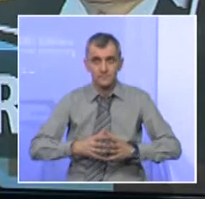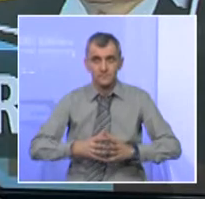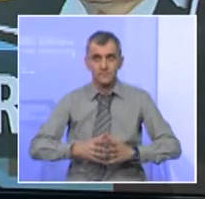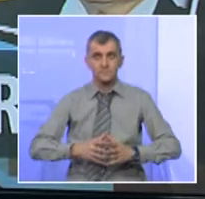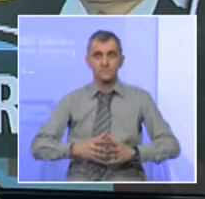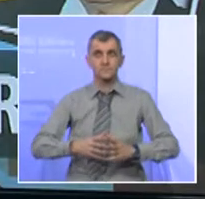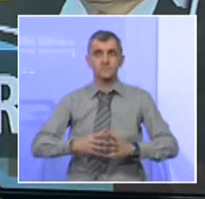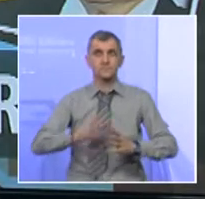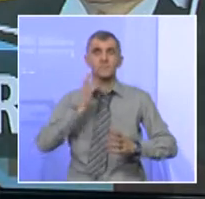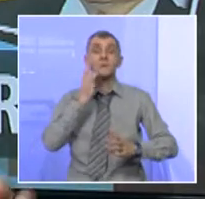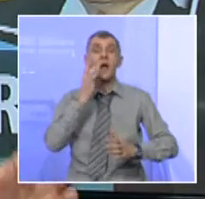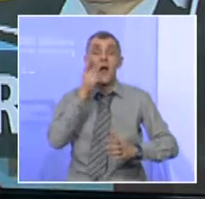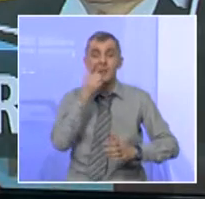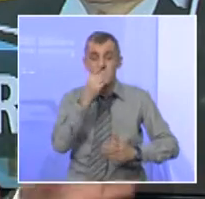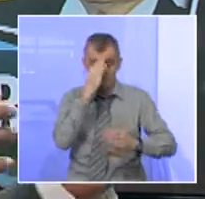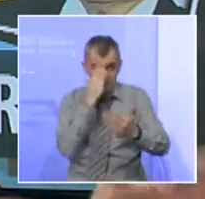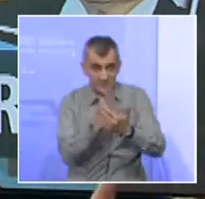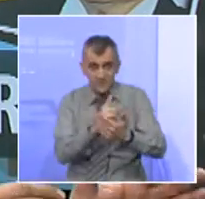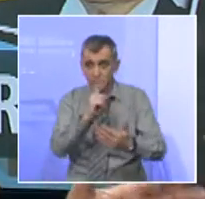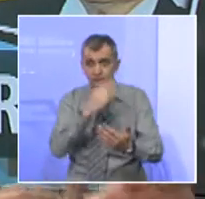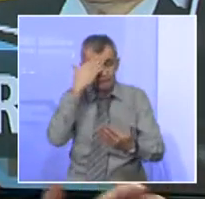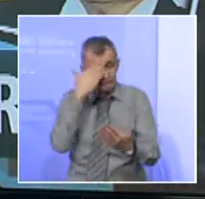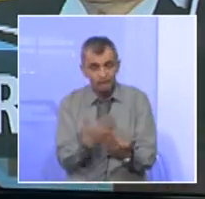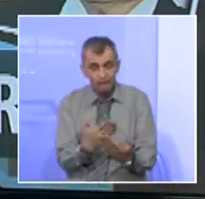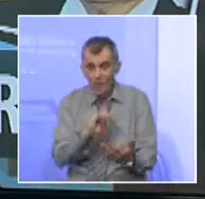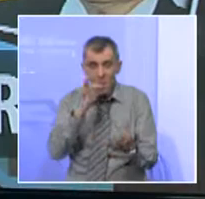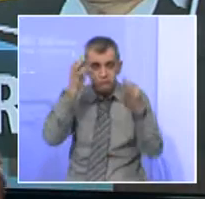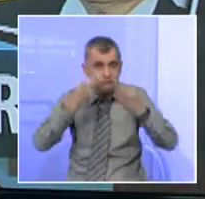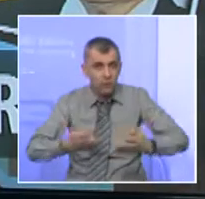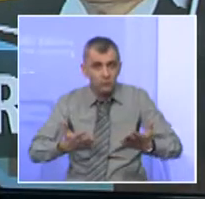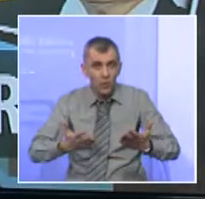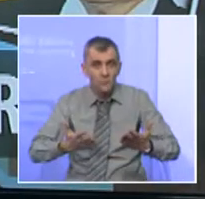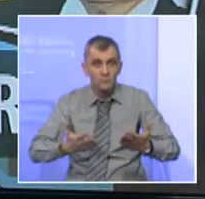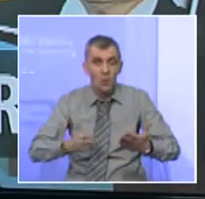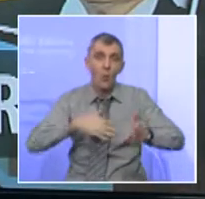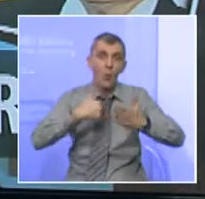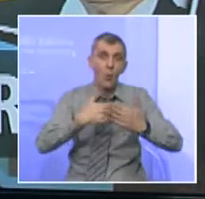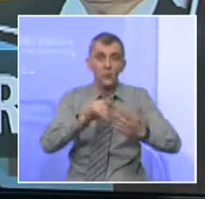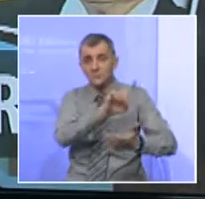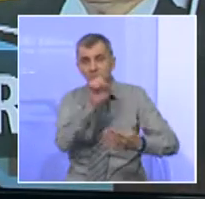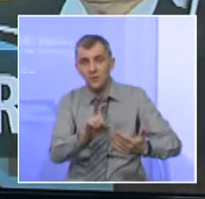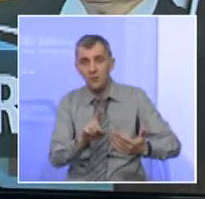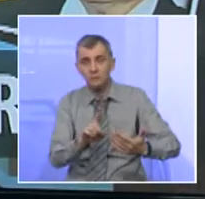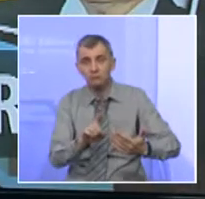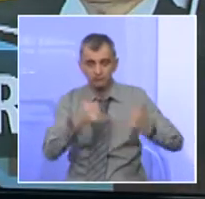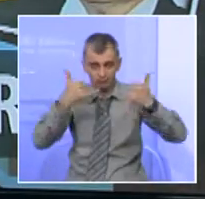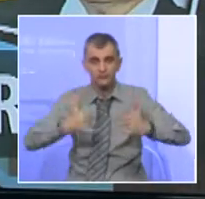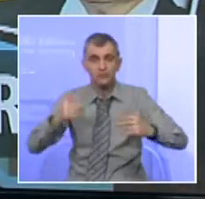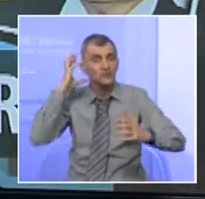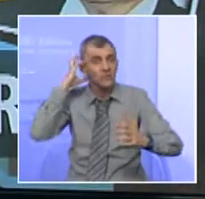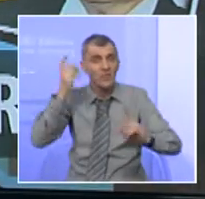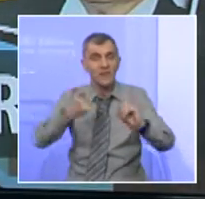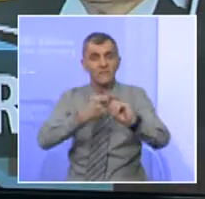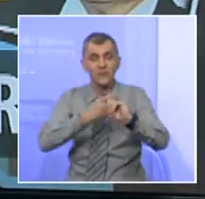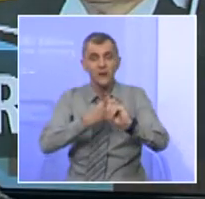Kad on taj princip ne poštuje kad je u pitanju odnos prema sadašnjoj vladi